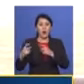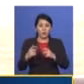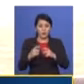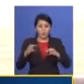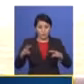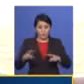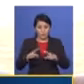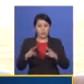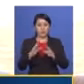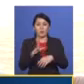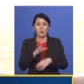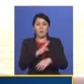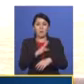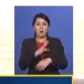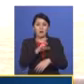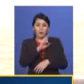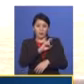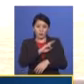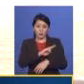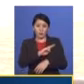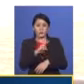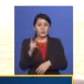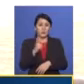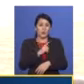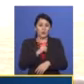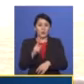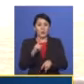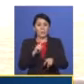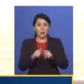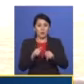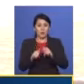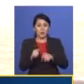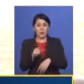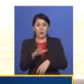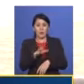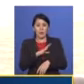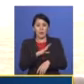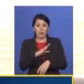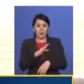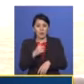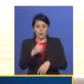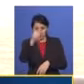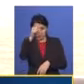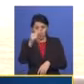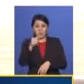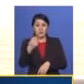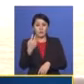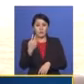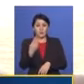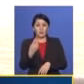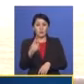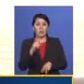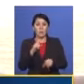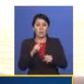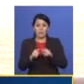жерден өрт шықты. Көліктер жұмыс күні басталмай тұрып, бақылаудан және тексеруден өтеді. Оларға айына екі рет техникалық қызмет көрсетіліп